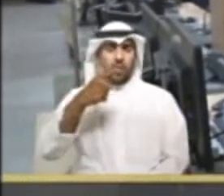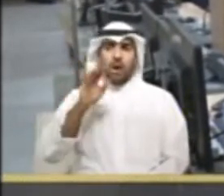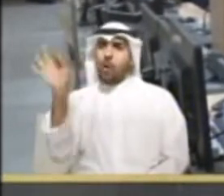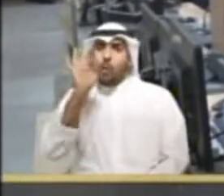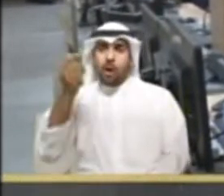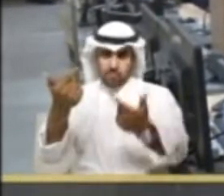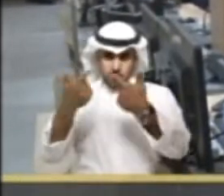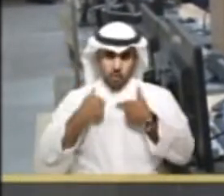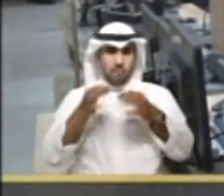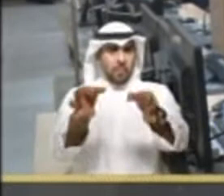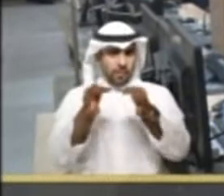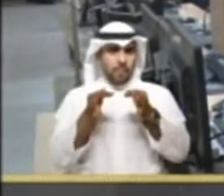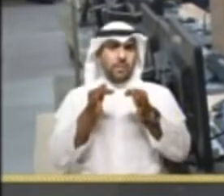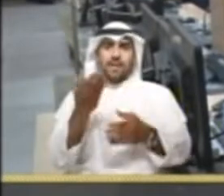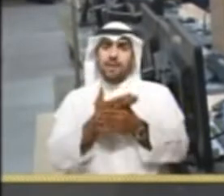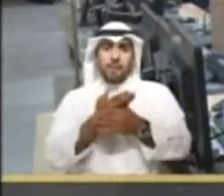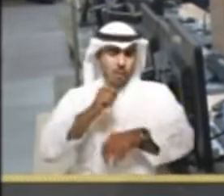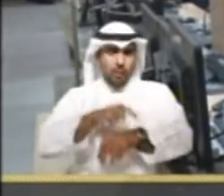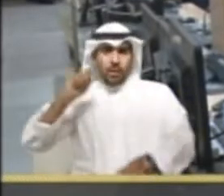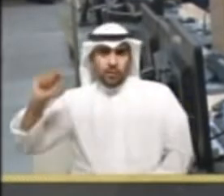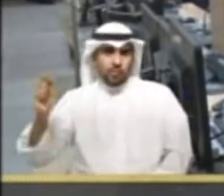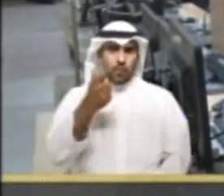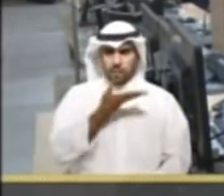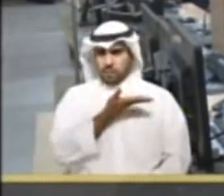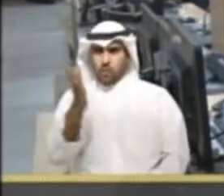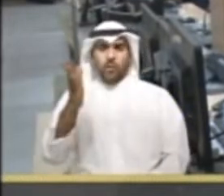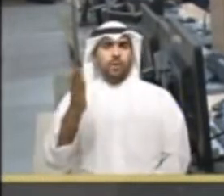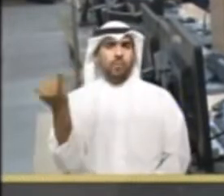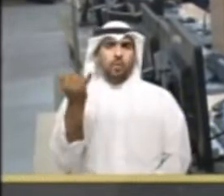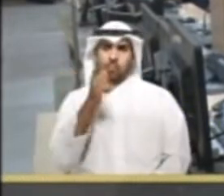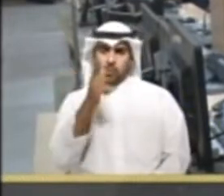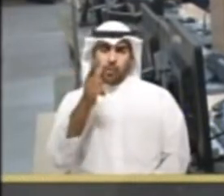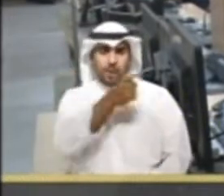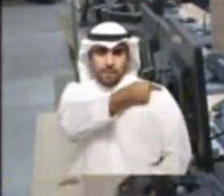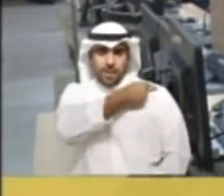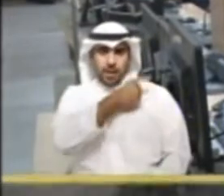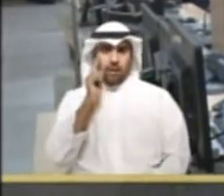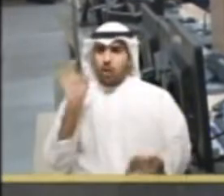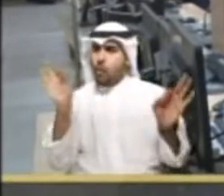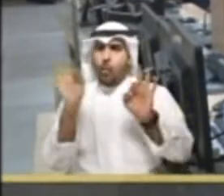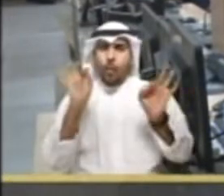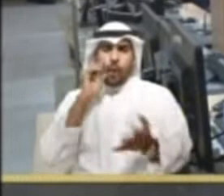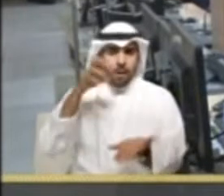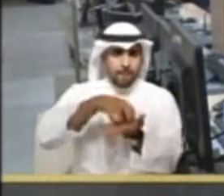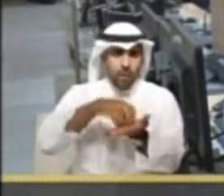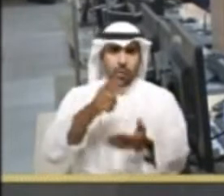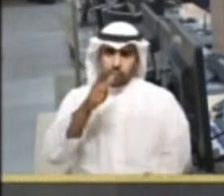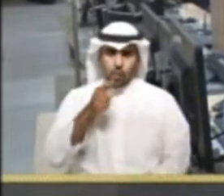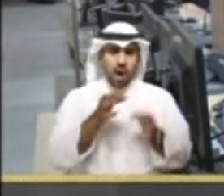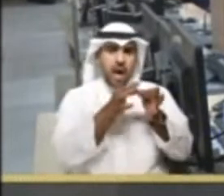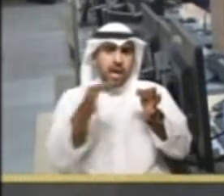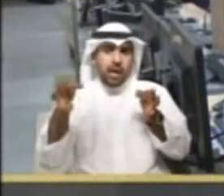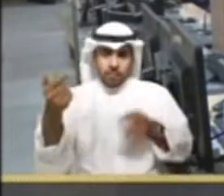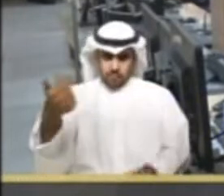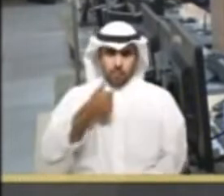لاسرع وقت ممكن يعني. فنتمنى منهم ان شاء الله انهم يركزون على الاماكن القريبه من موقع الحادث على اساس نقدر نبلغ فيها الفرقه